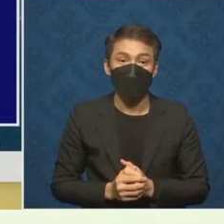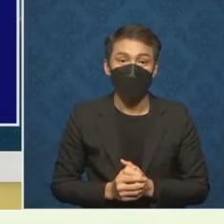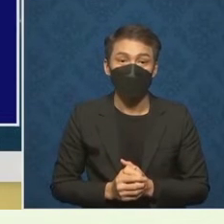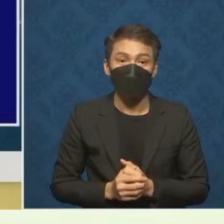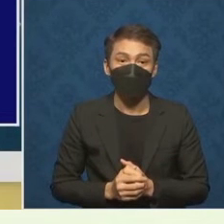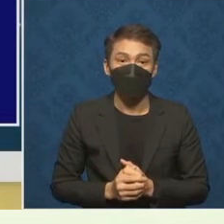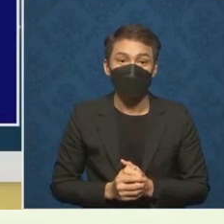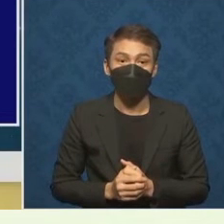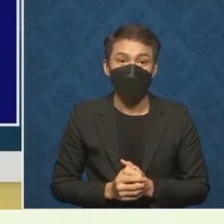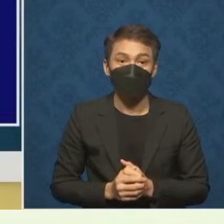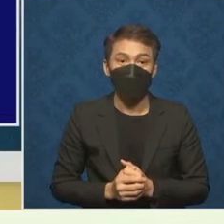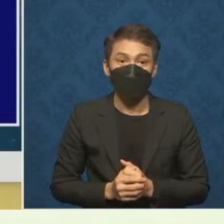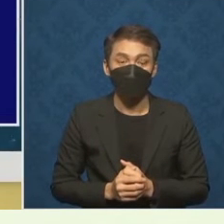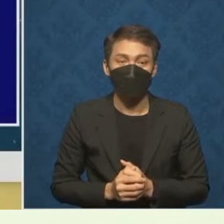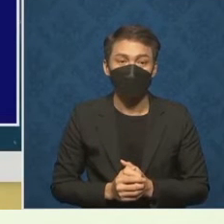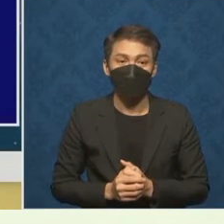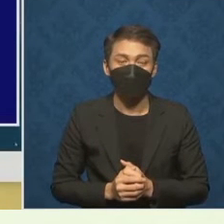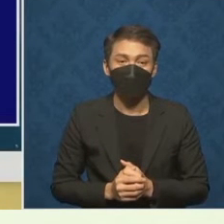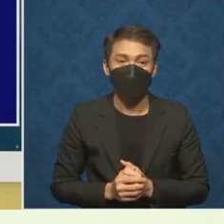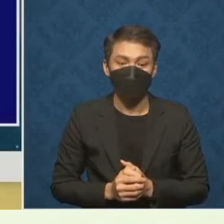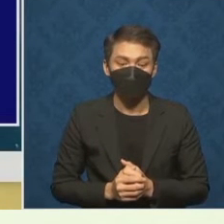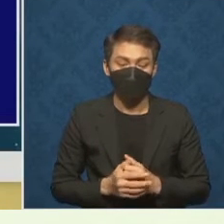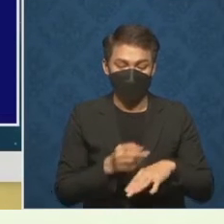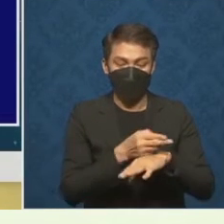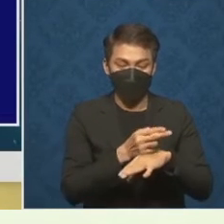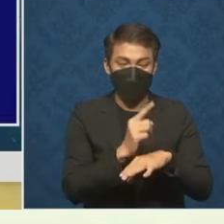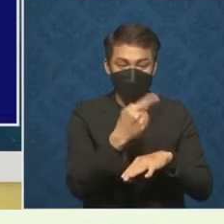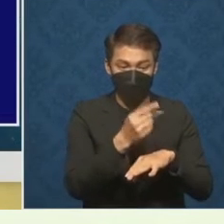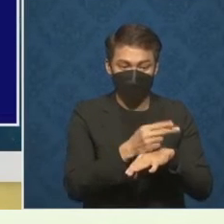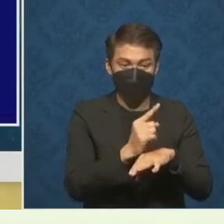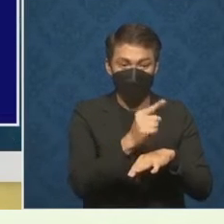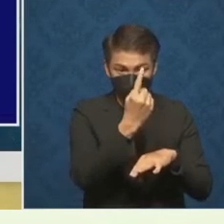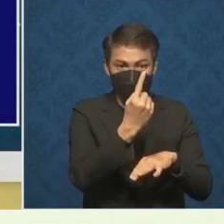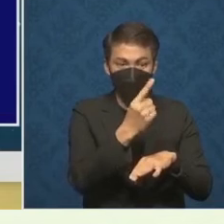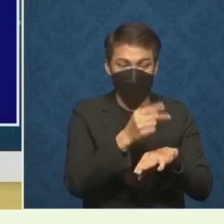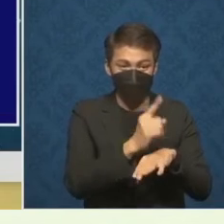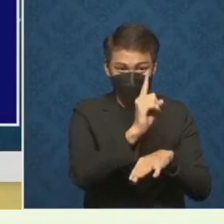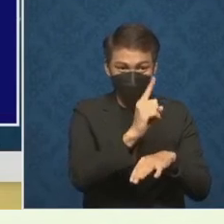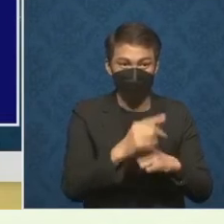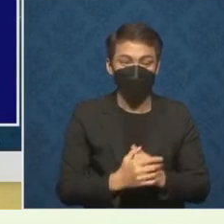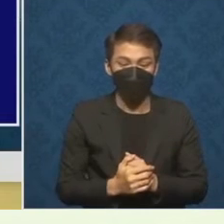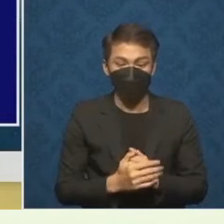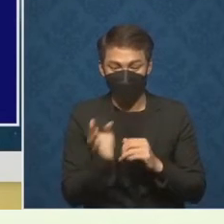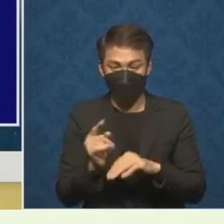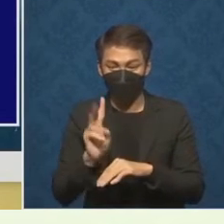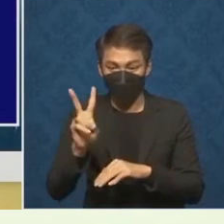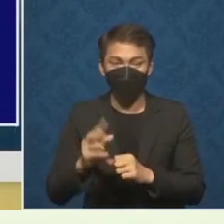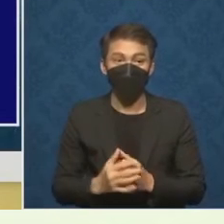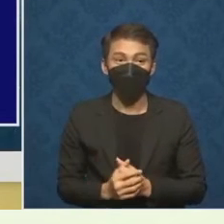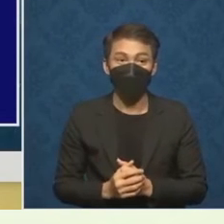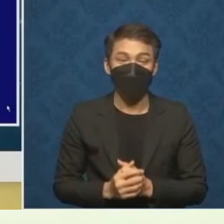ครับที่คง มือ คลิปแรกหมดแล้วฮะต่อไปขออนุญาตคลิปแรกสั้นๆที่น้อง มีจะเล่าให้พี่ฟัง